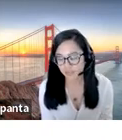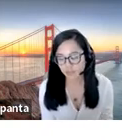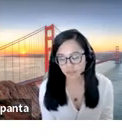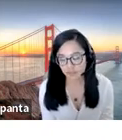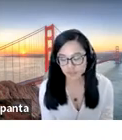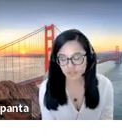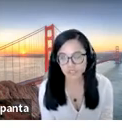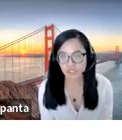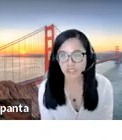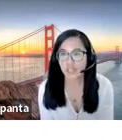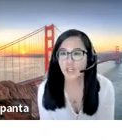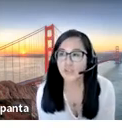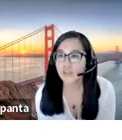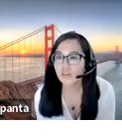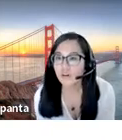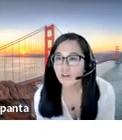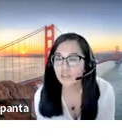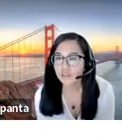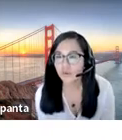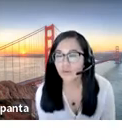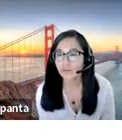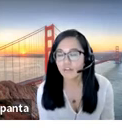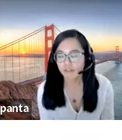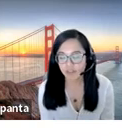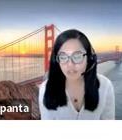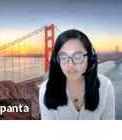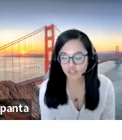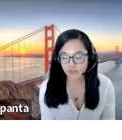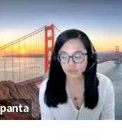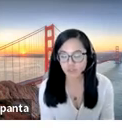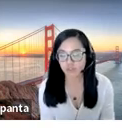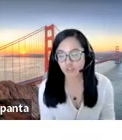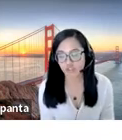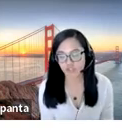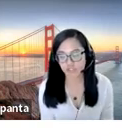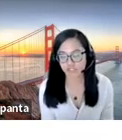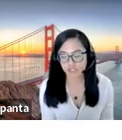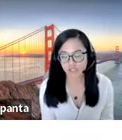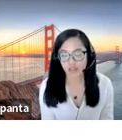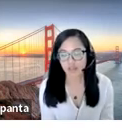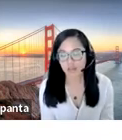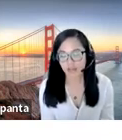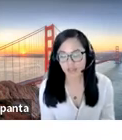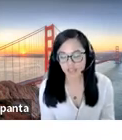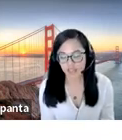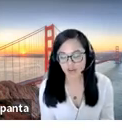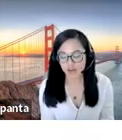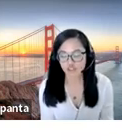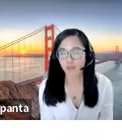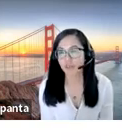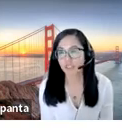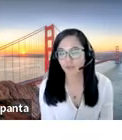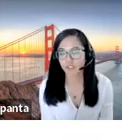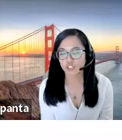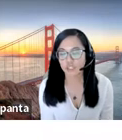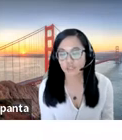experience opportunities. So there are a total of five DOR student services, and they are